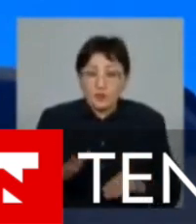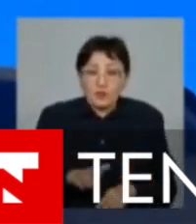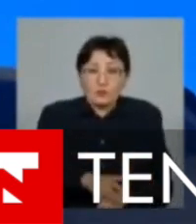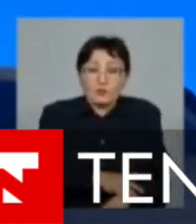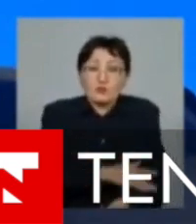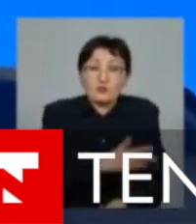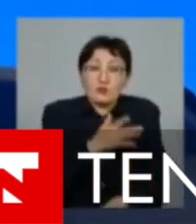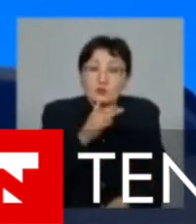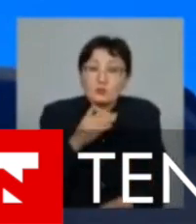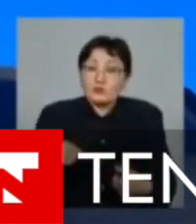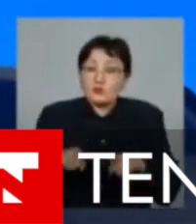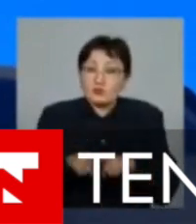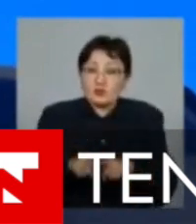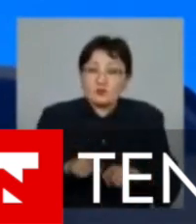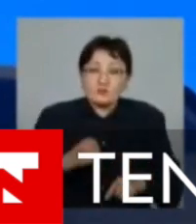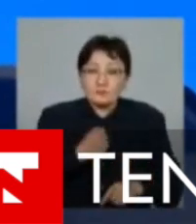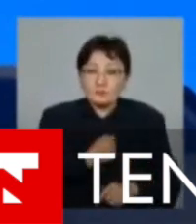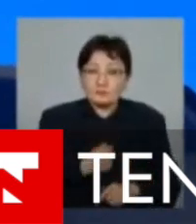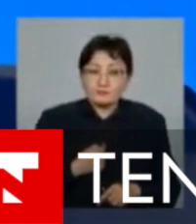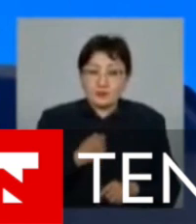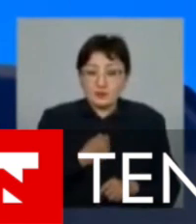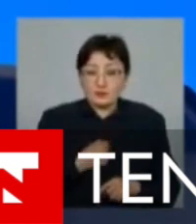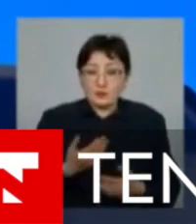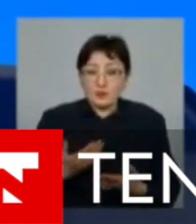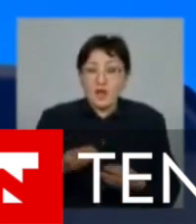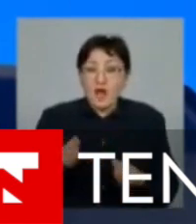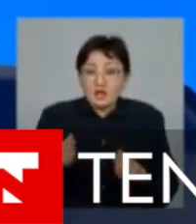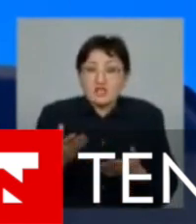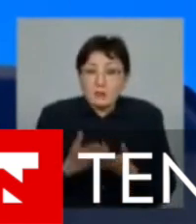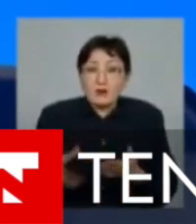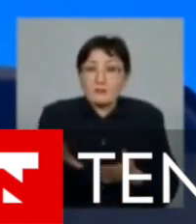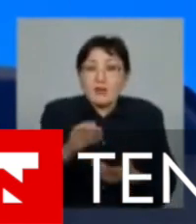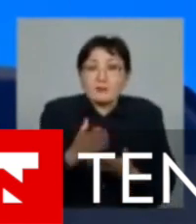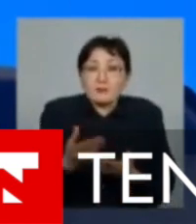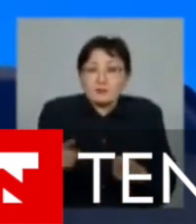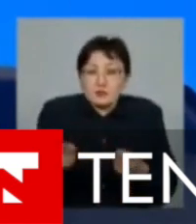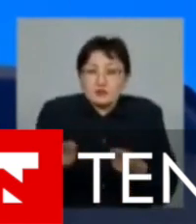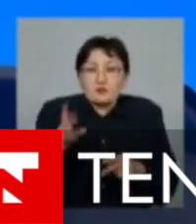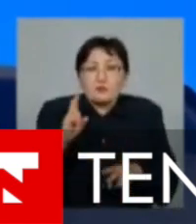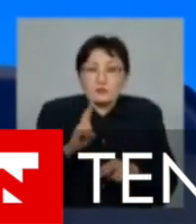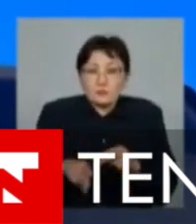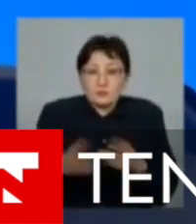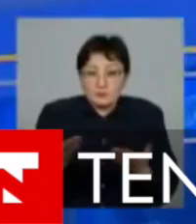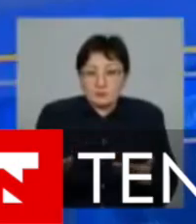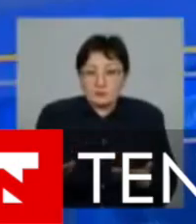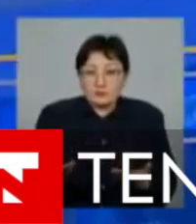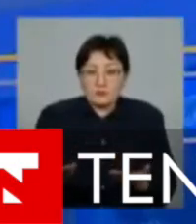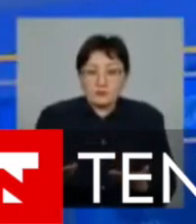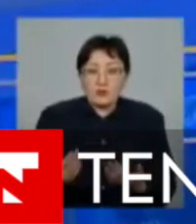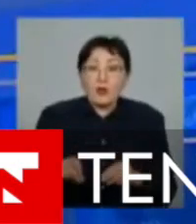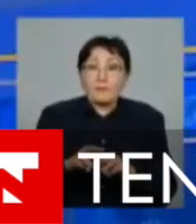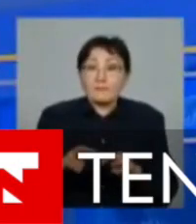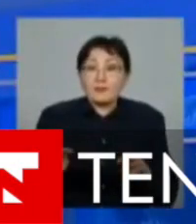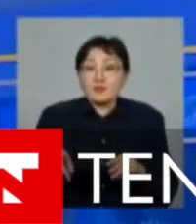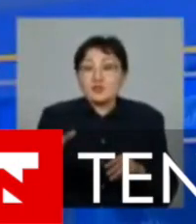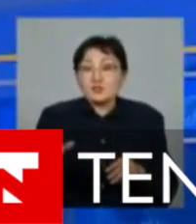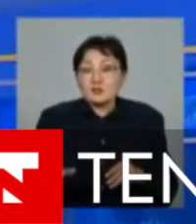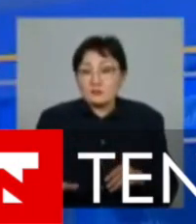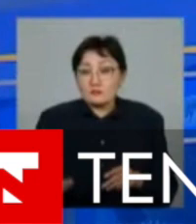енді сонда наразылықпен келе жатырмыз, енді ақша бар, бәрі бар, неге бітпейтін шаруа деп. Енді министр